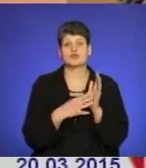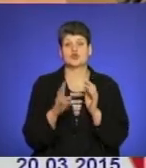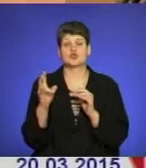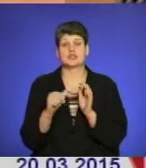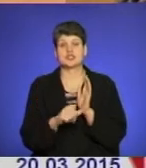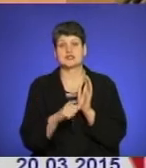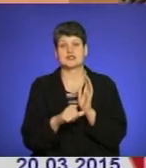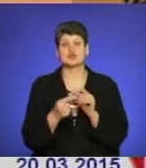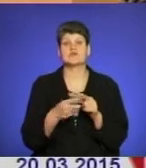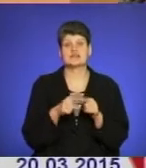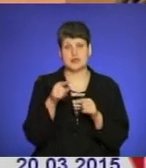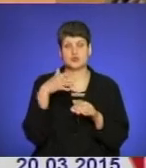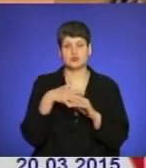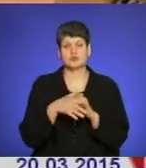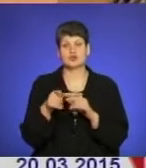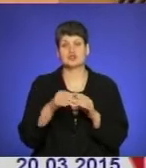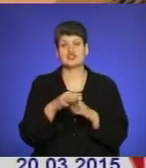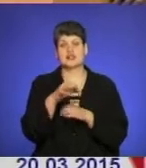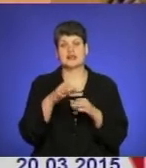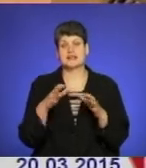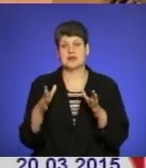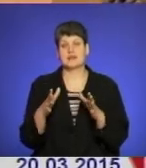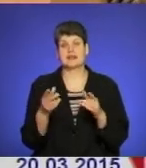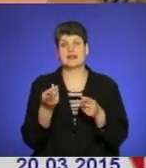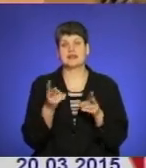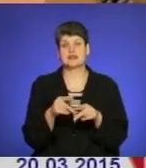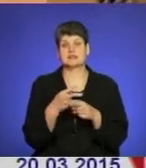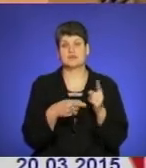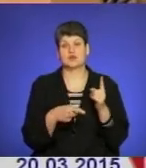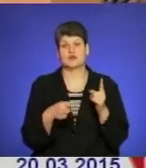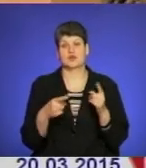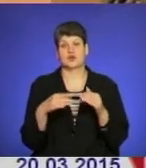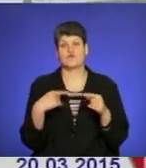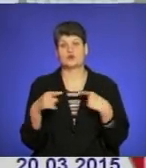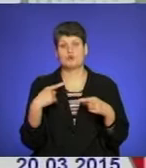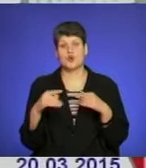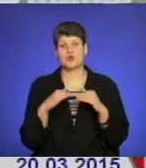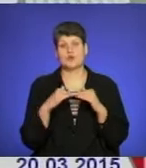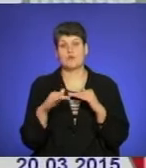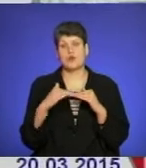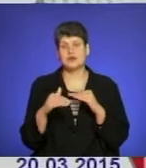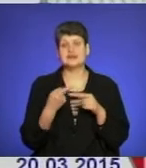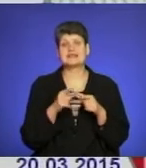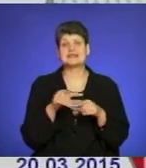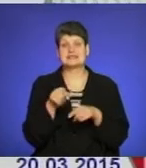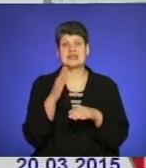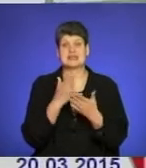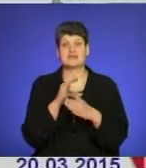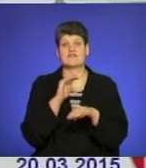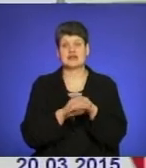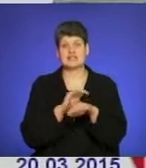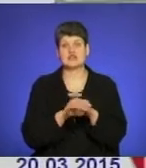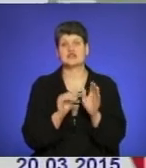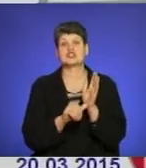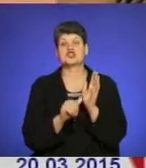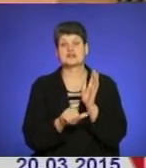60. Щоб ви розуміли, ширина, тут він забудови лишається половина футбольного поля. Тобто, фактично, оце є мінімальний розмір